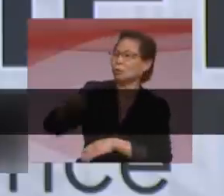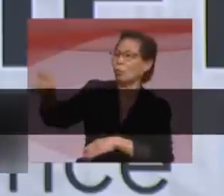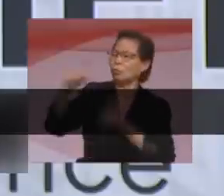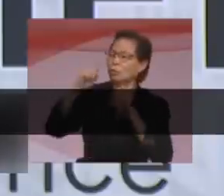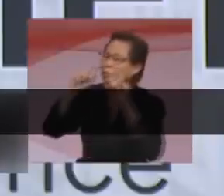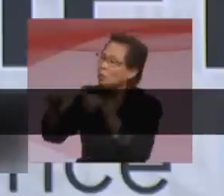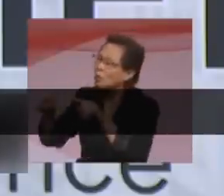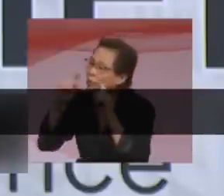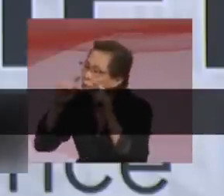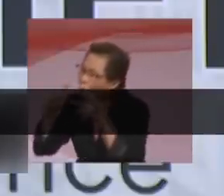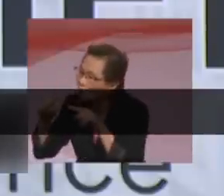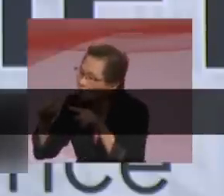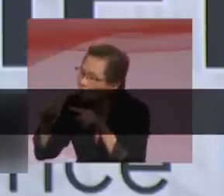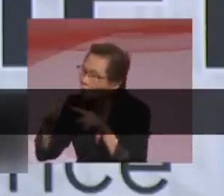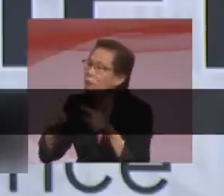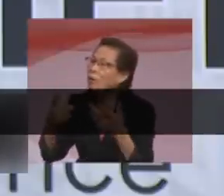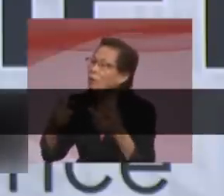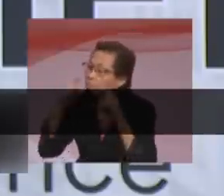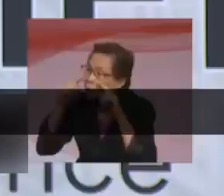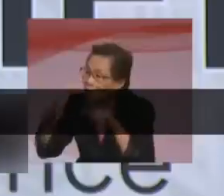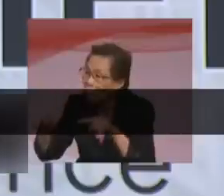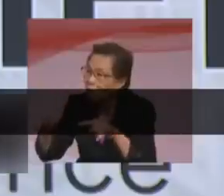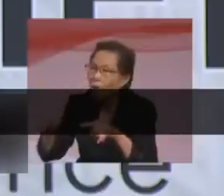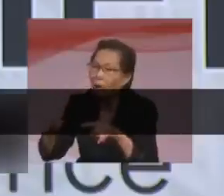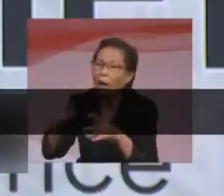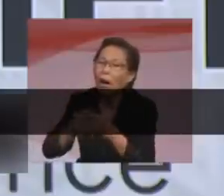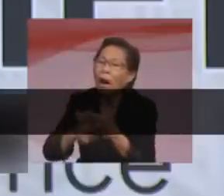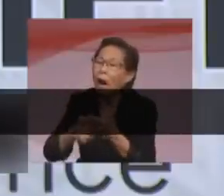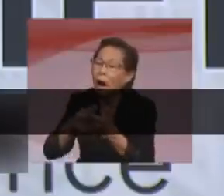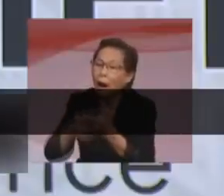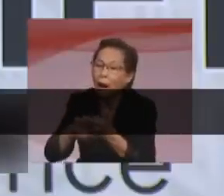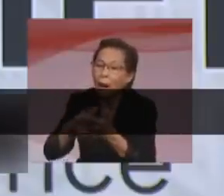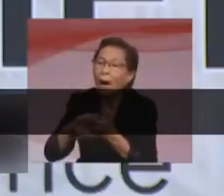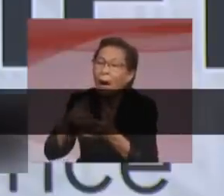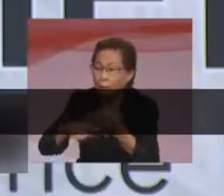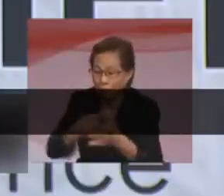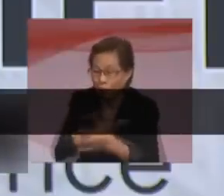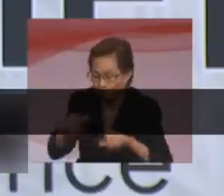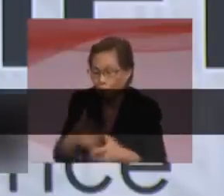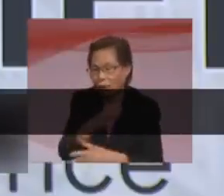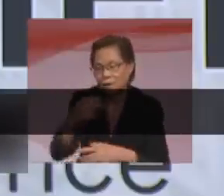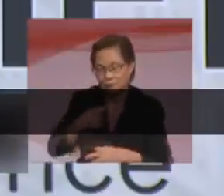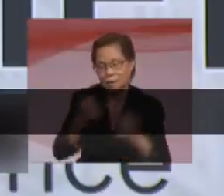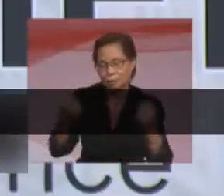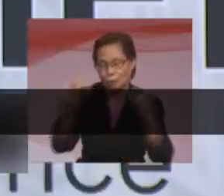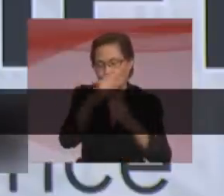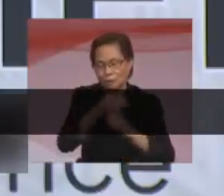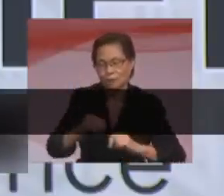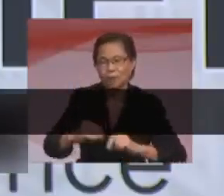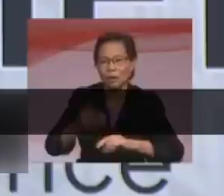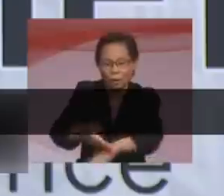melihat kepada tindakan kita di lapangan, dan kita akan memantapkan dan